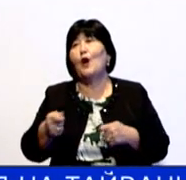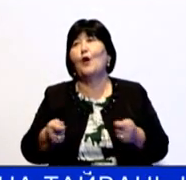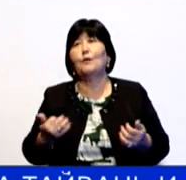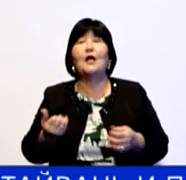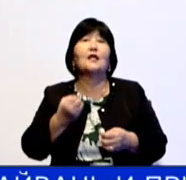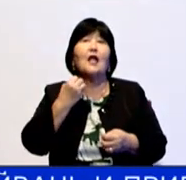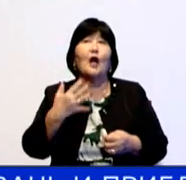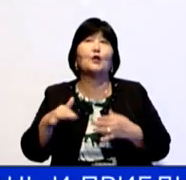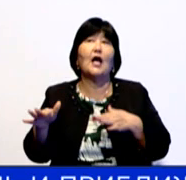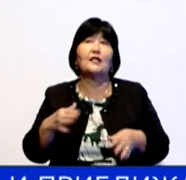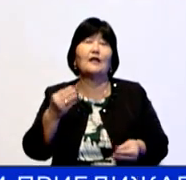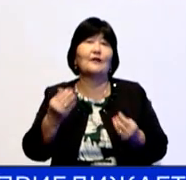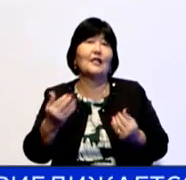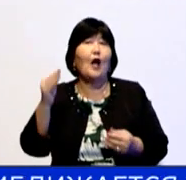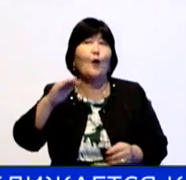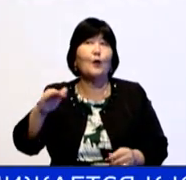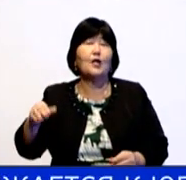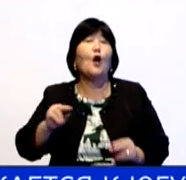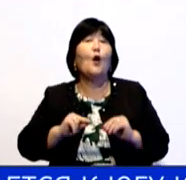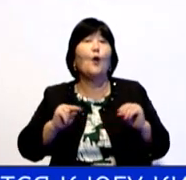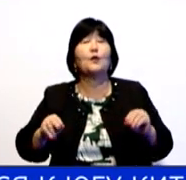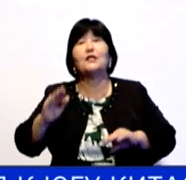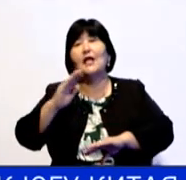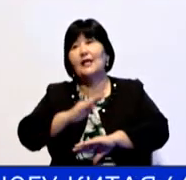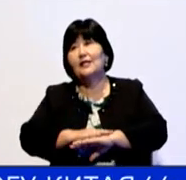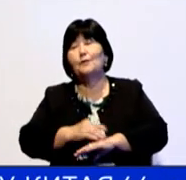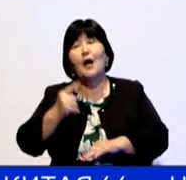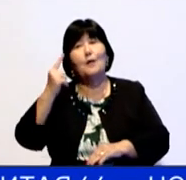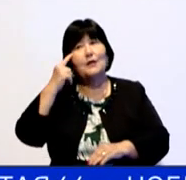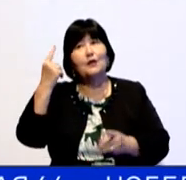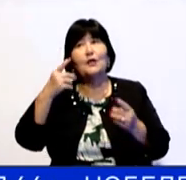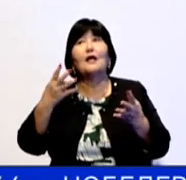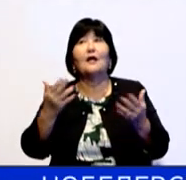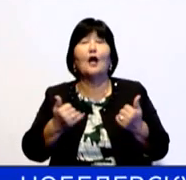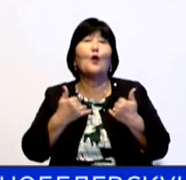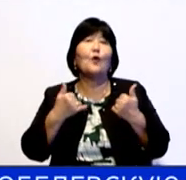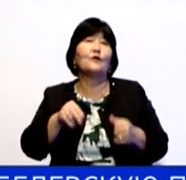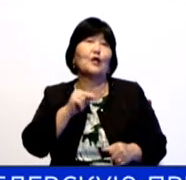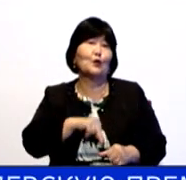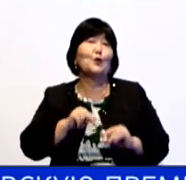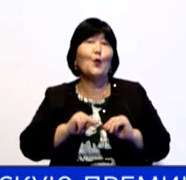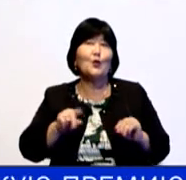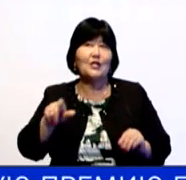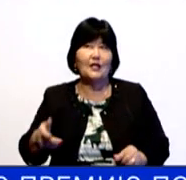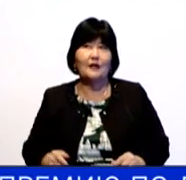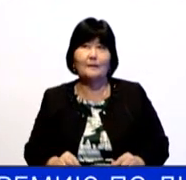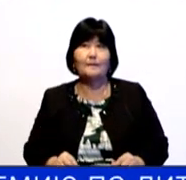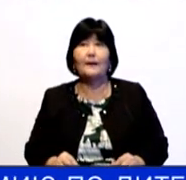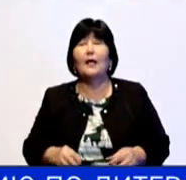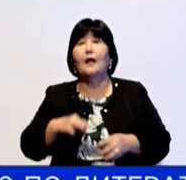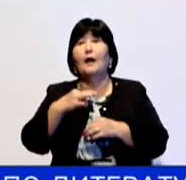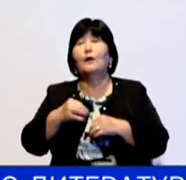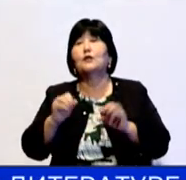Это хорошая деловая игра для учеников. Учит их дисциплине, мыслить творчески и, конечно, уважать труд учителя. Осень позолотила